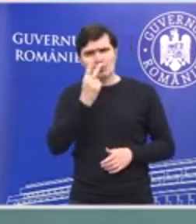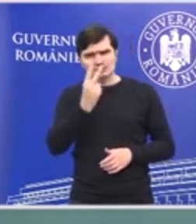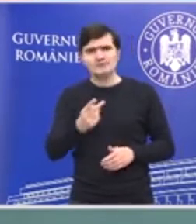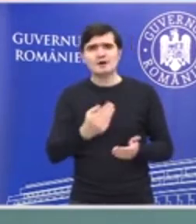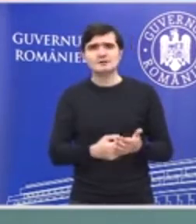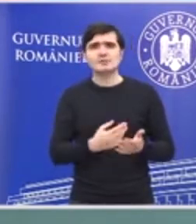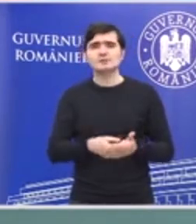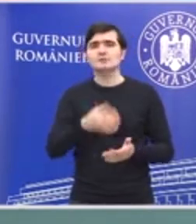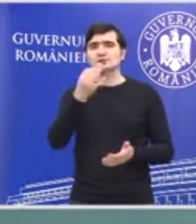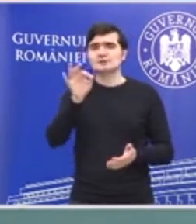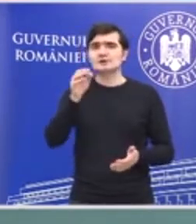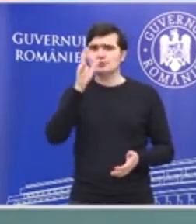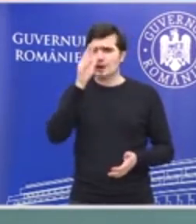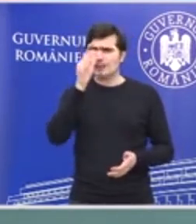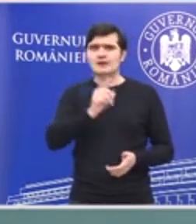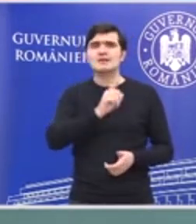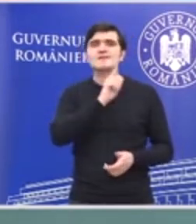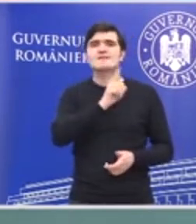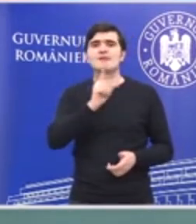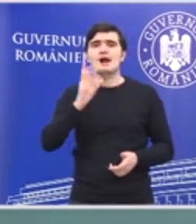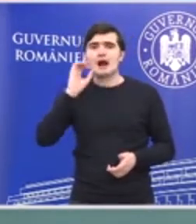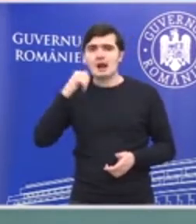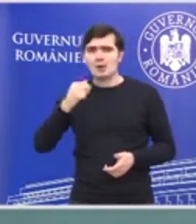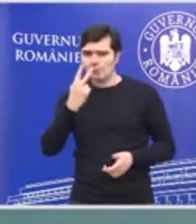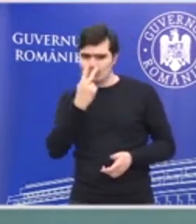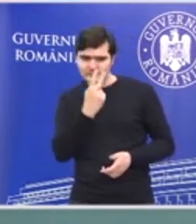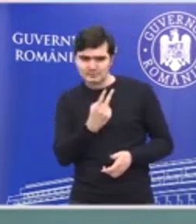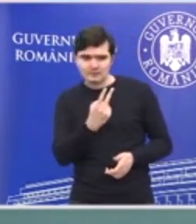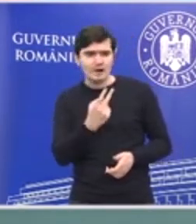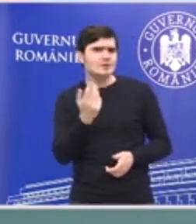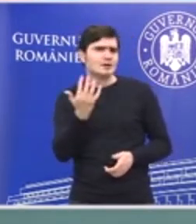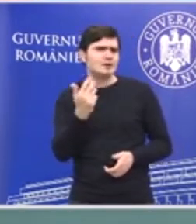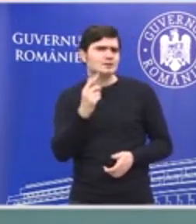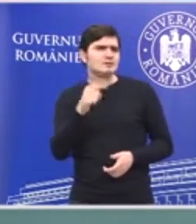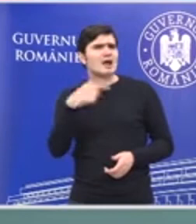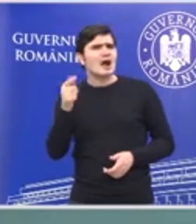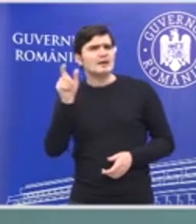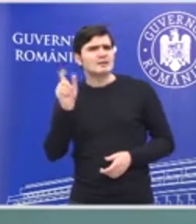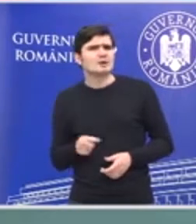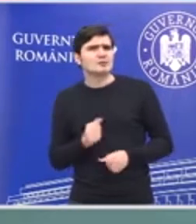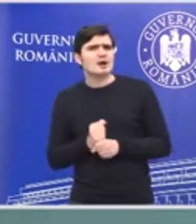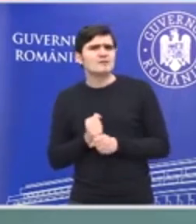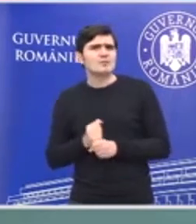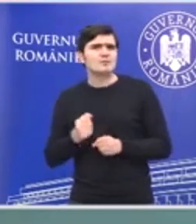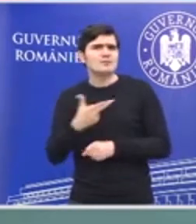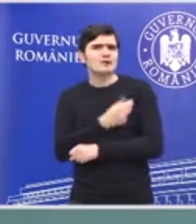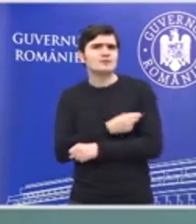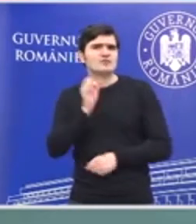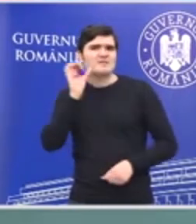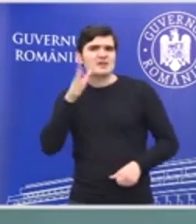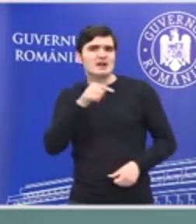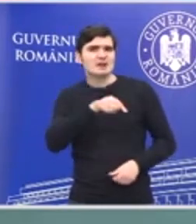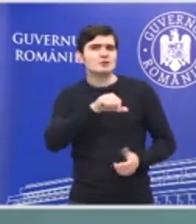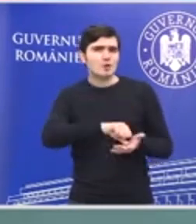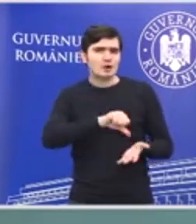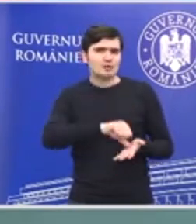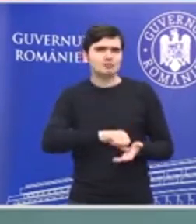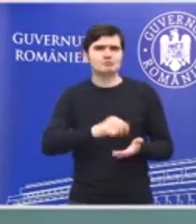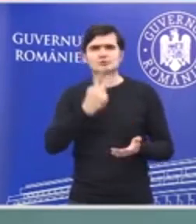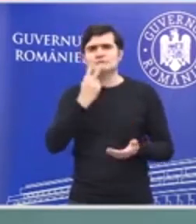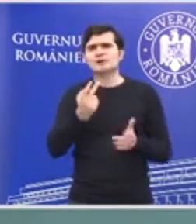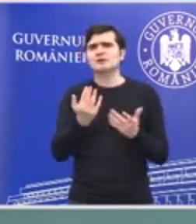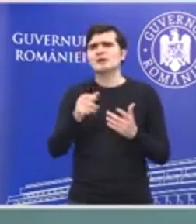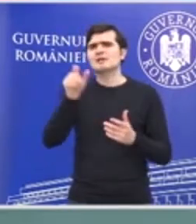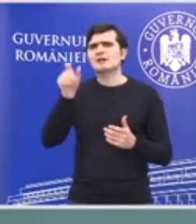10 aprilie fiecare persoană va vedea câte alte persoane se vaccinează zilnic în acel centru și câte persoane se află în